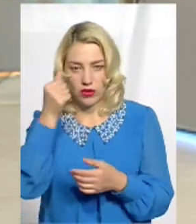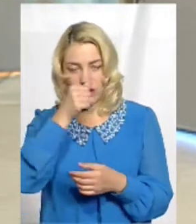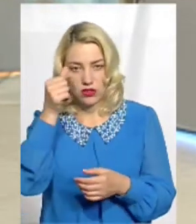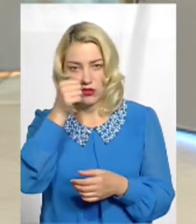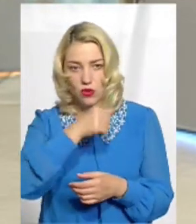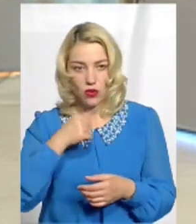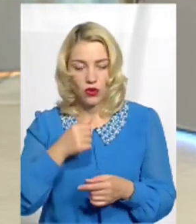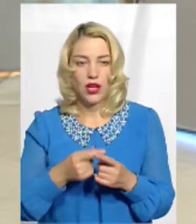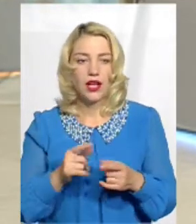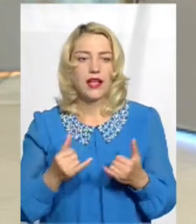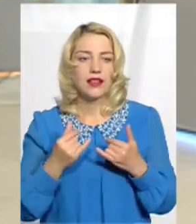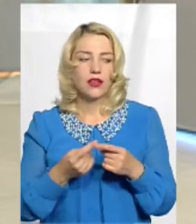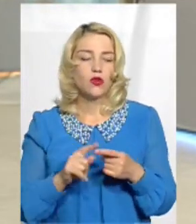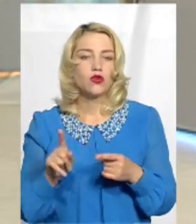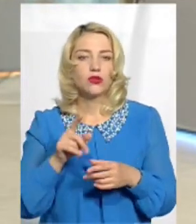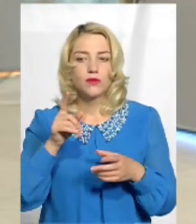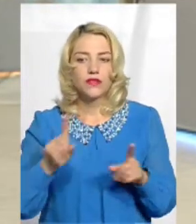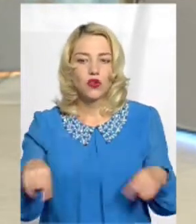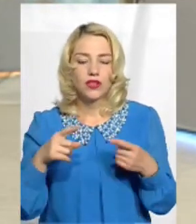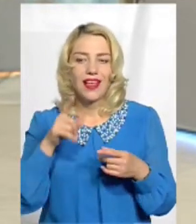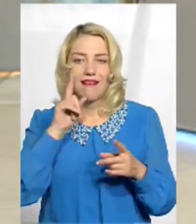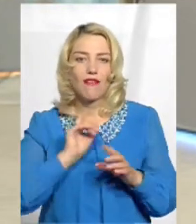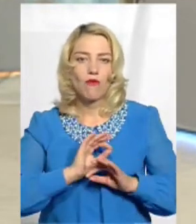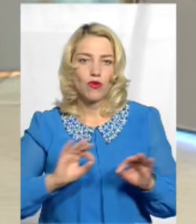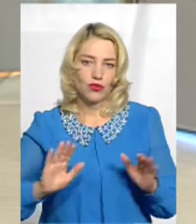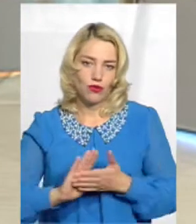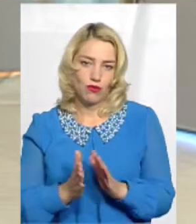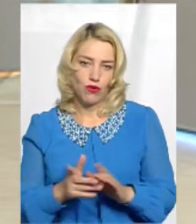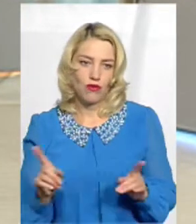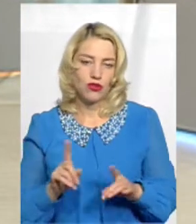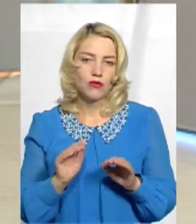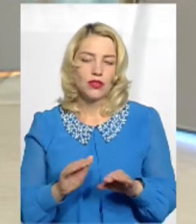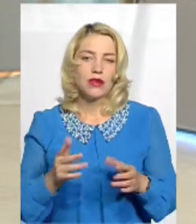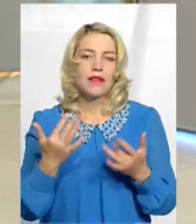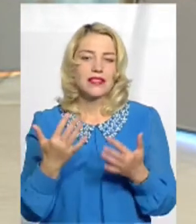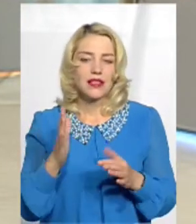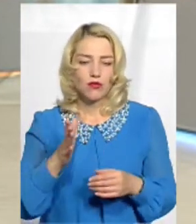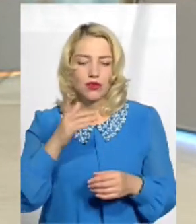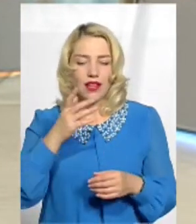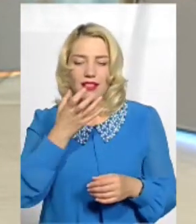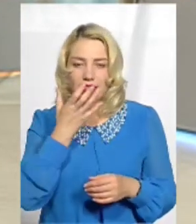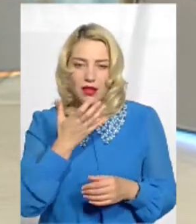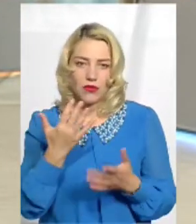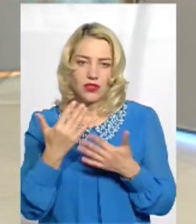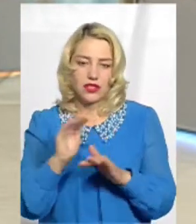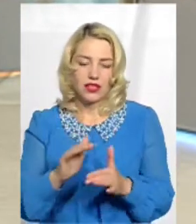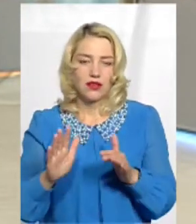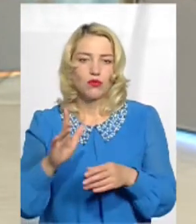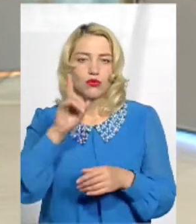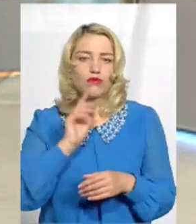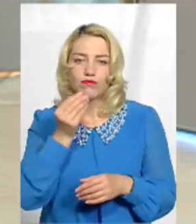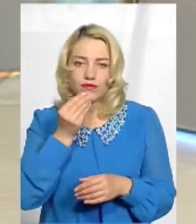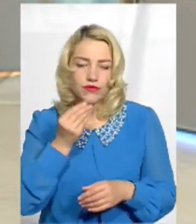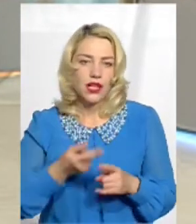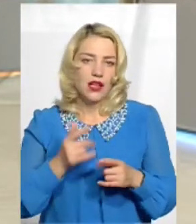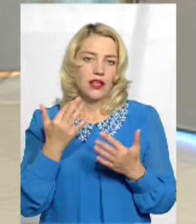комфортні умови для здобуття якісної освіти, які залежать від того, чи дітям тепло, наскільки буде якісним харчування, наскільки вчитель